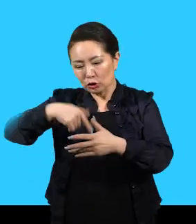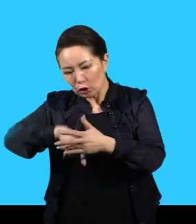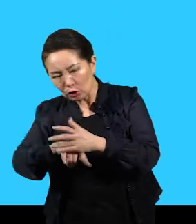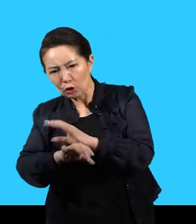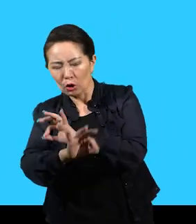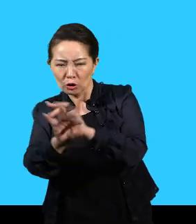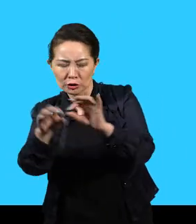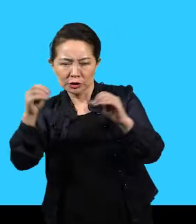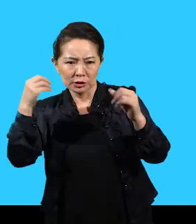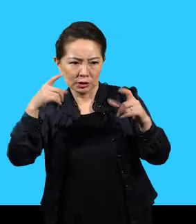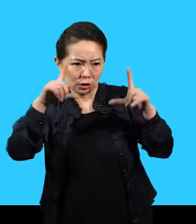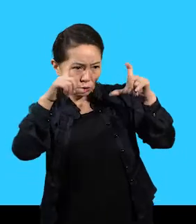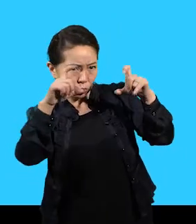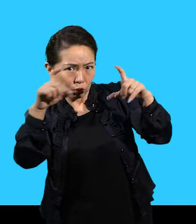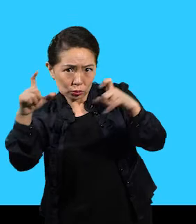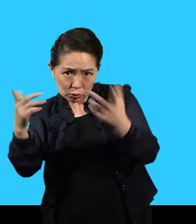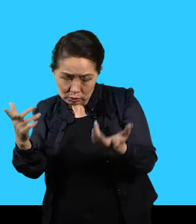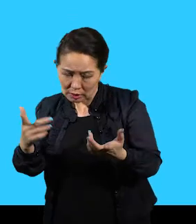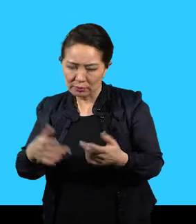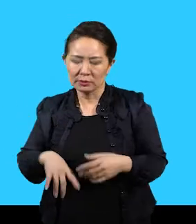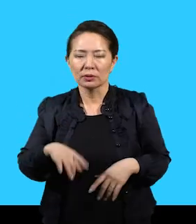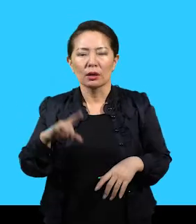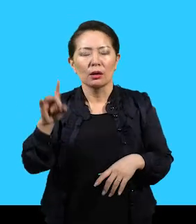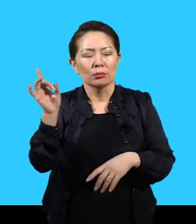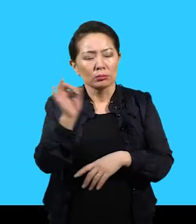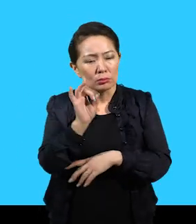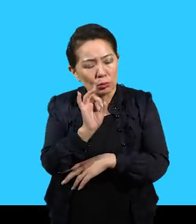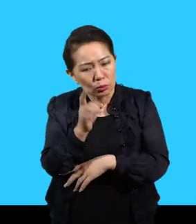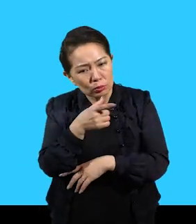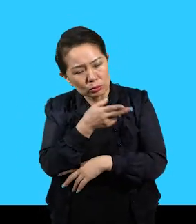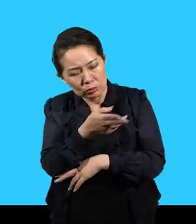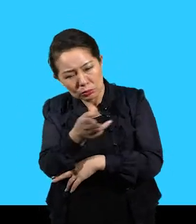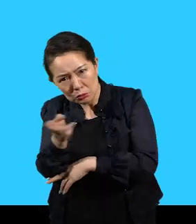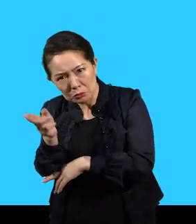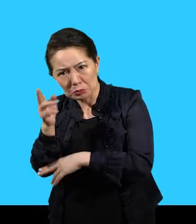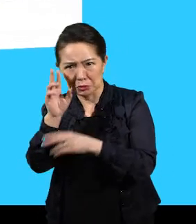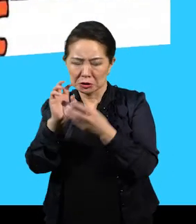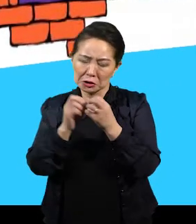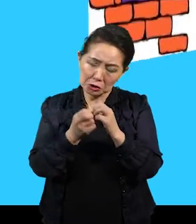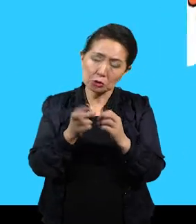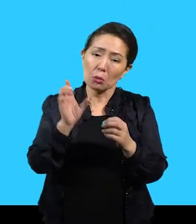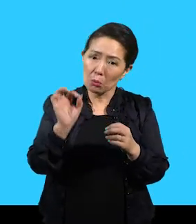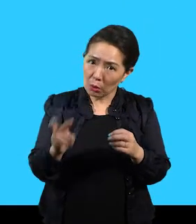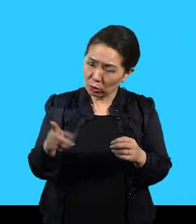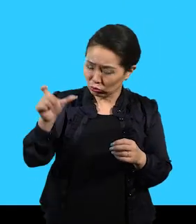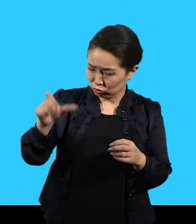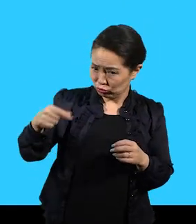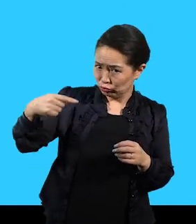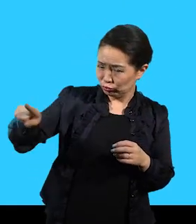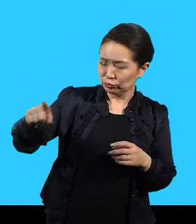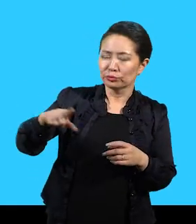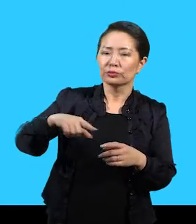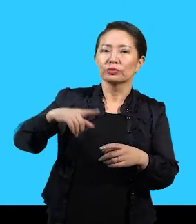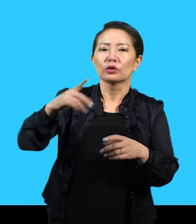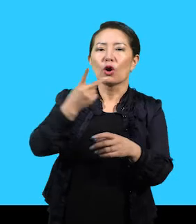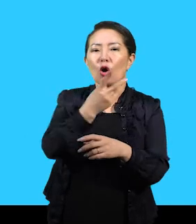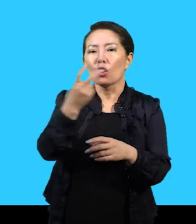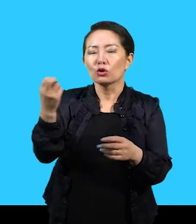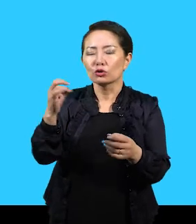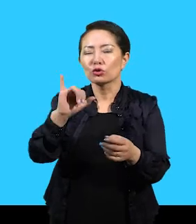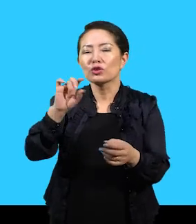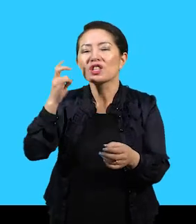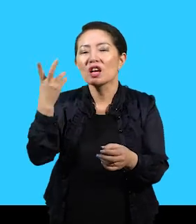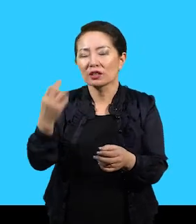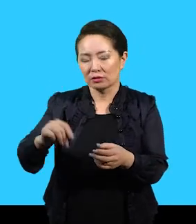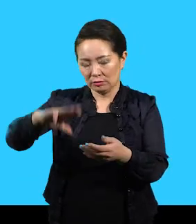доторх орчны гэрэл зураг авсан дууны, дүрсний, дуу дүрсний бичлэг хийсэн бол тухайн хүнийг